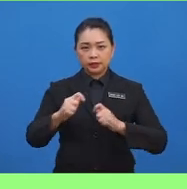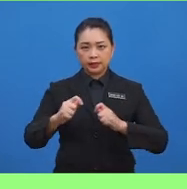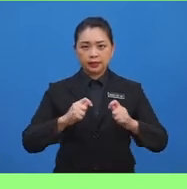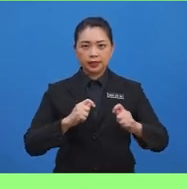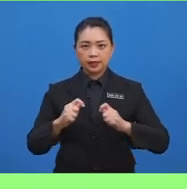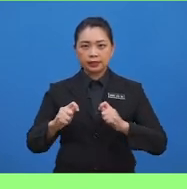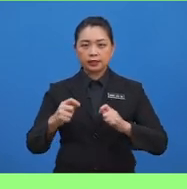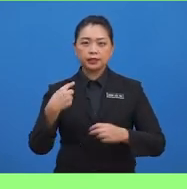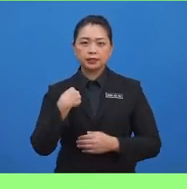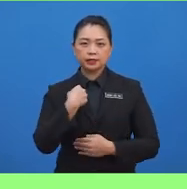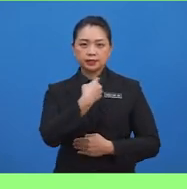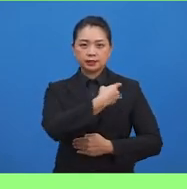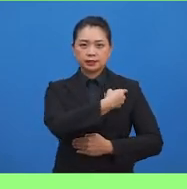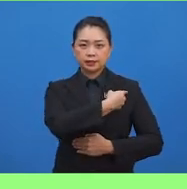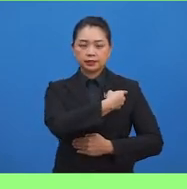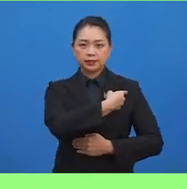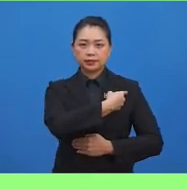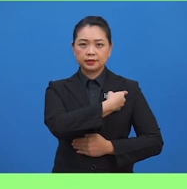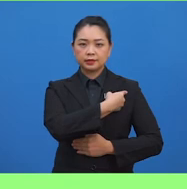tindakan kita